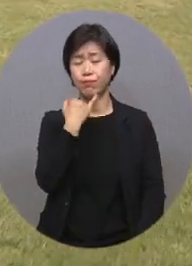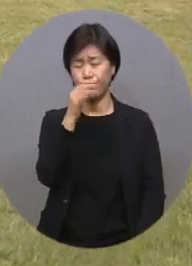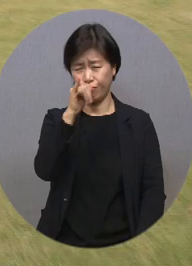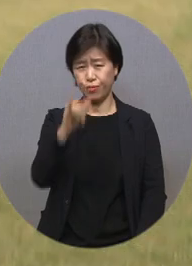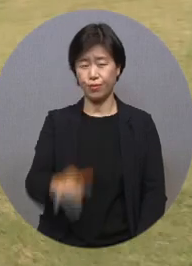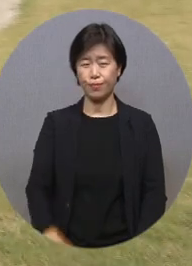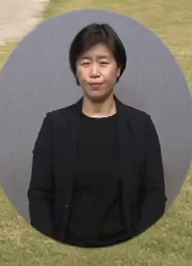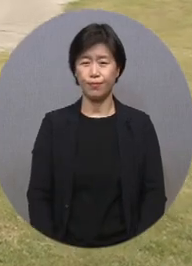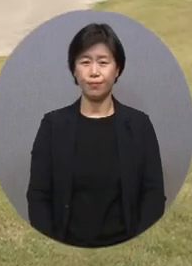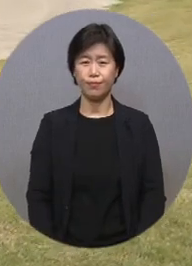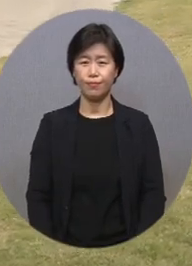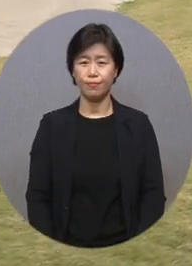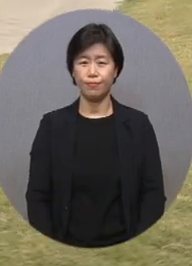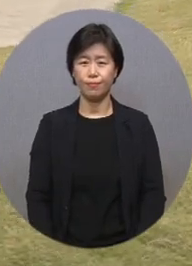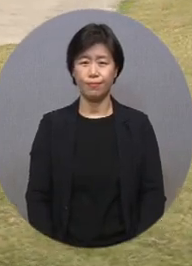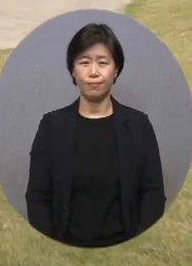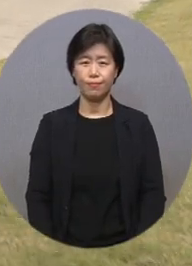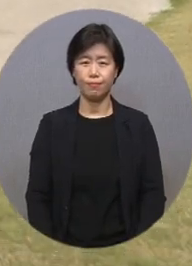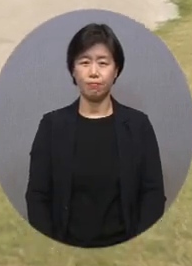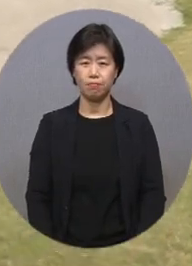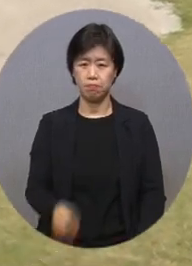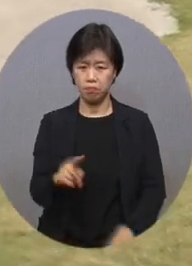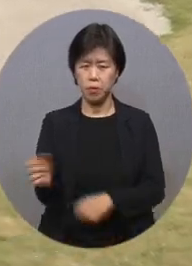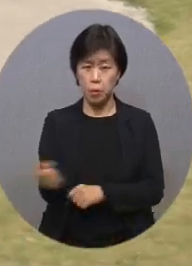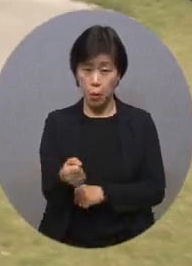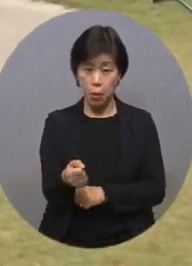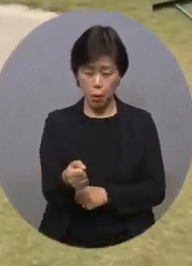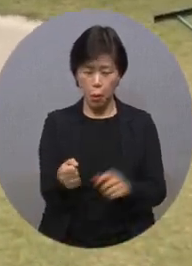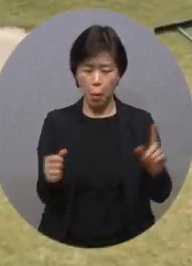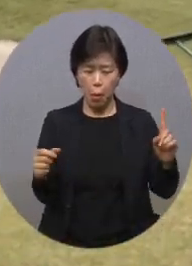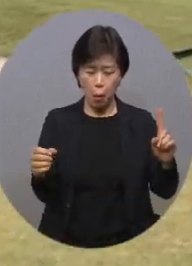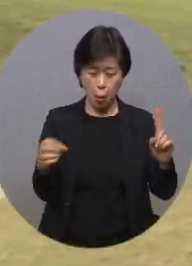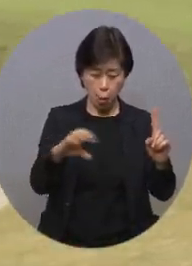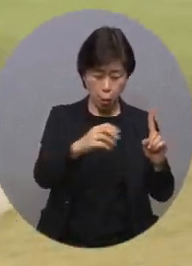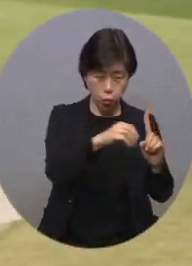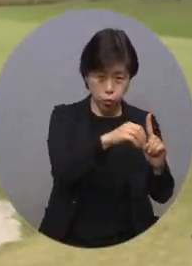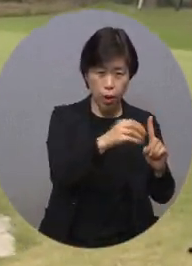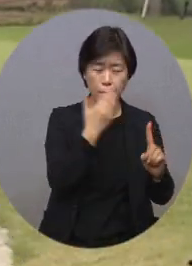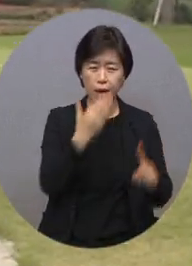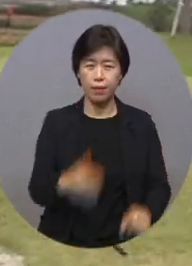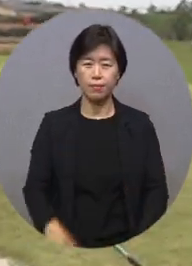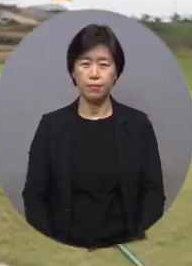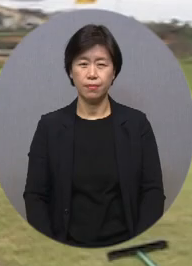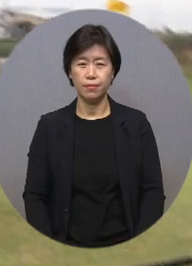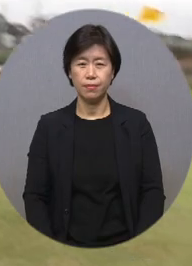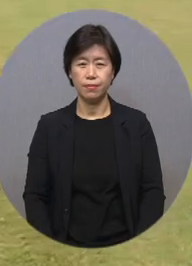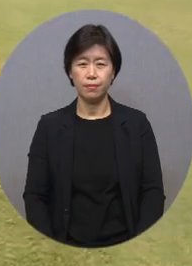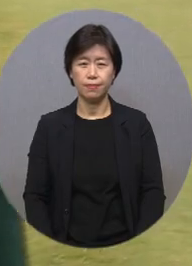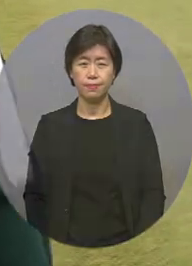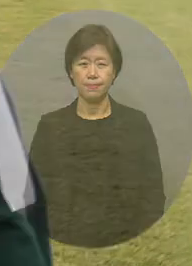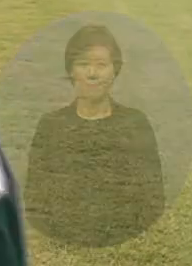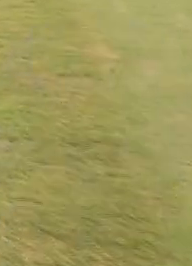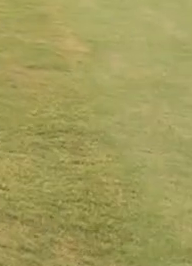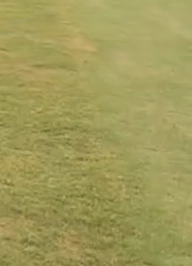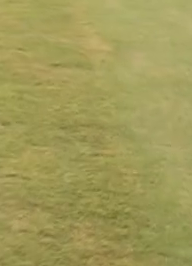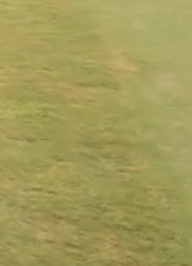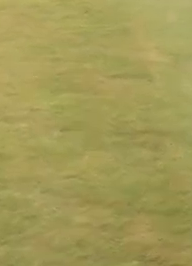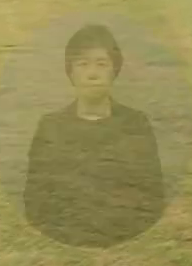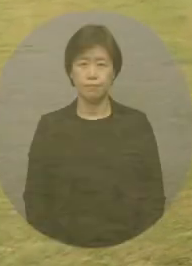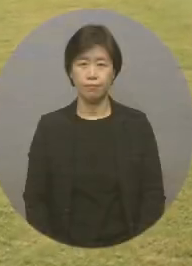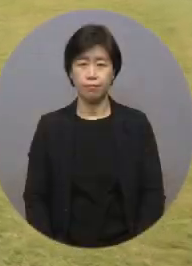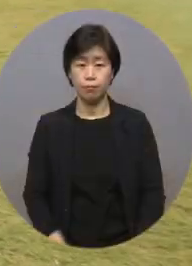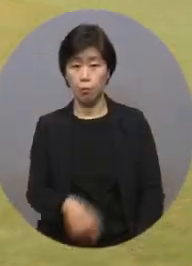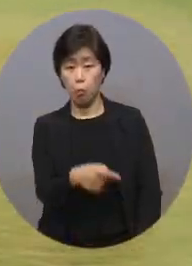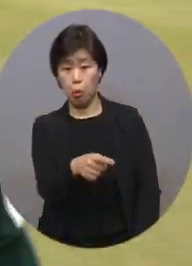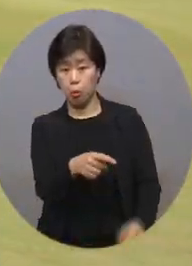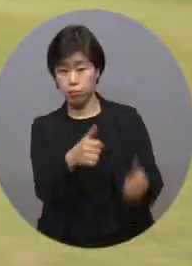아, 이건 좀 넣을 수 있어, 내가. 남자 어쨌든 펑크 잘